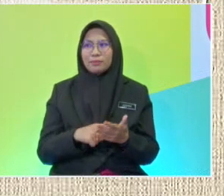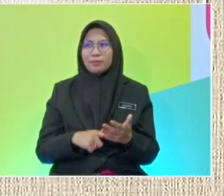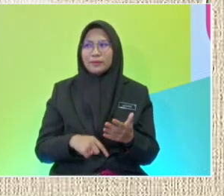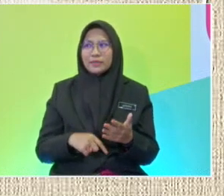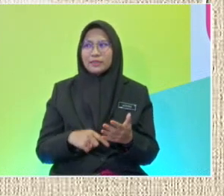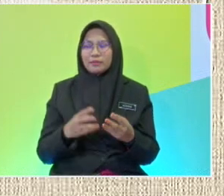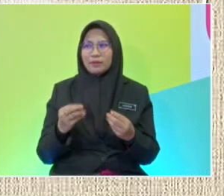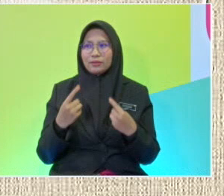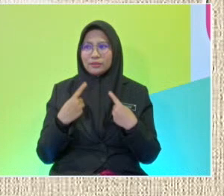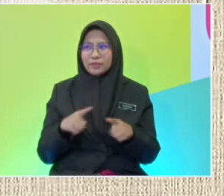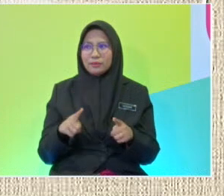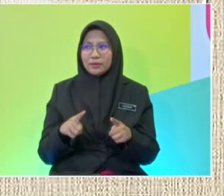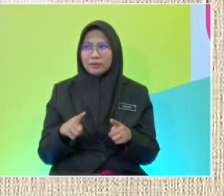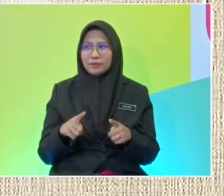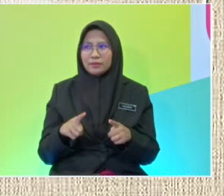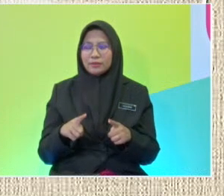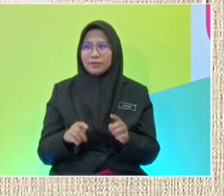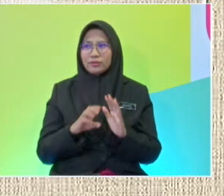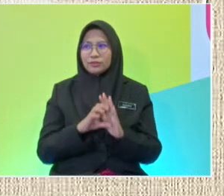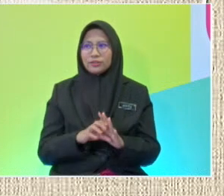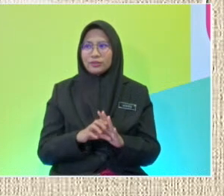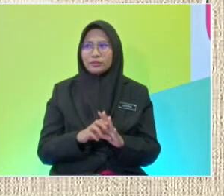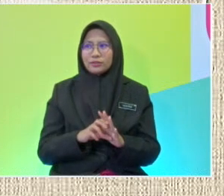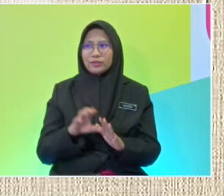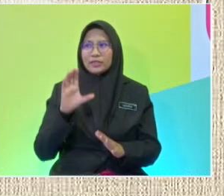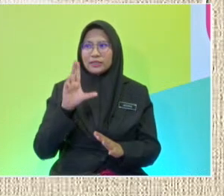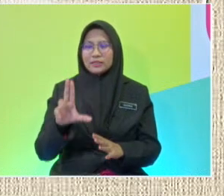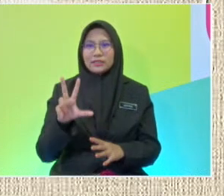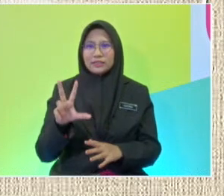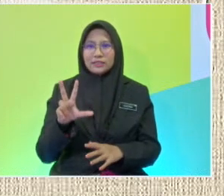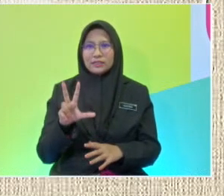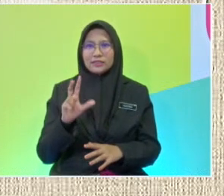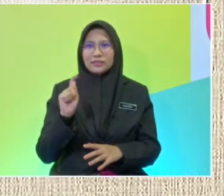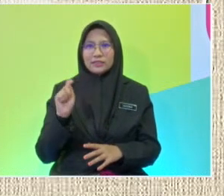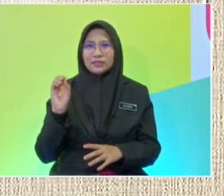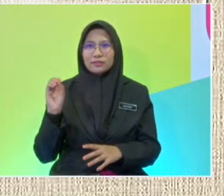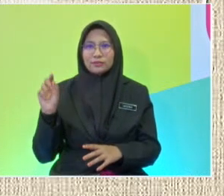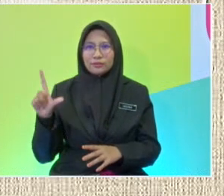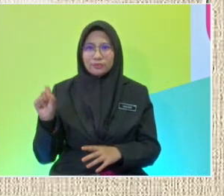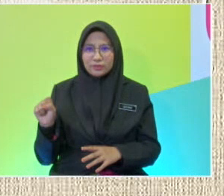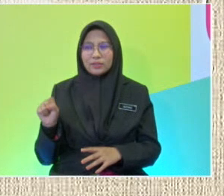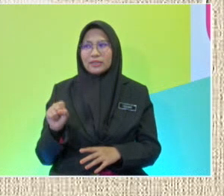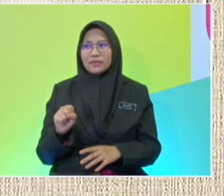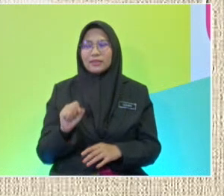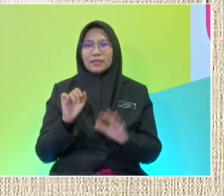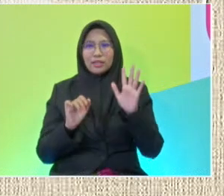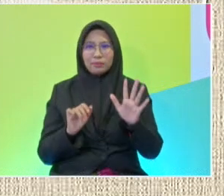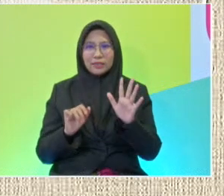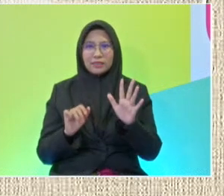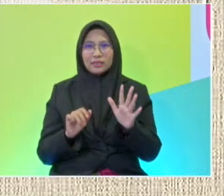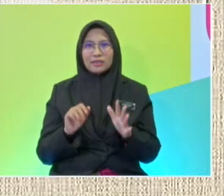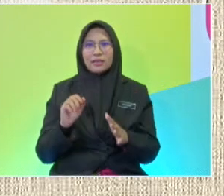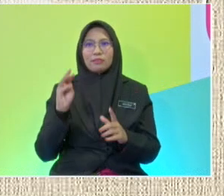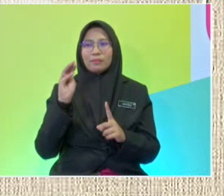contoh 3 tools yang digunakan untuk menghasilkan Tita tersebut kemudian yang kelima maka berdasarkan